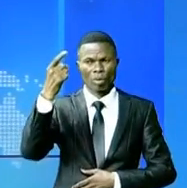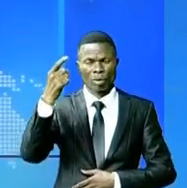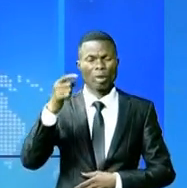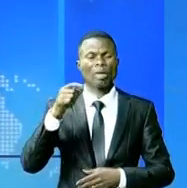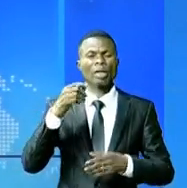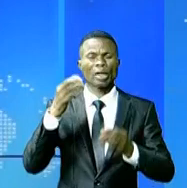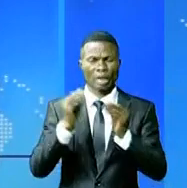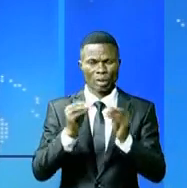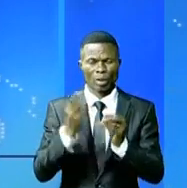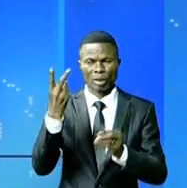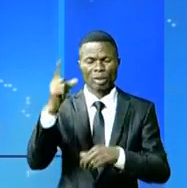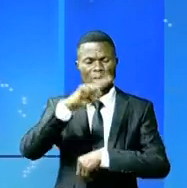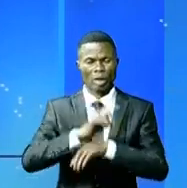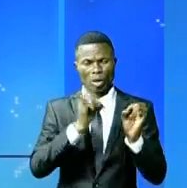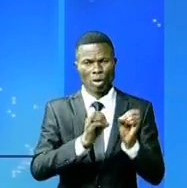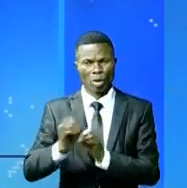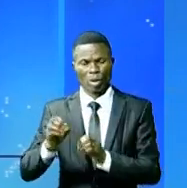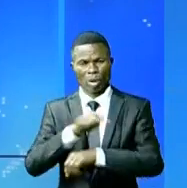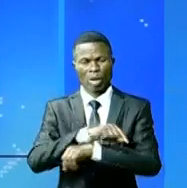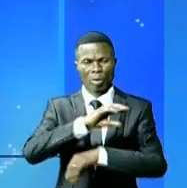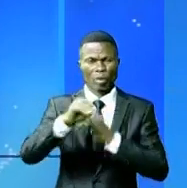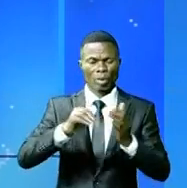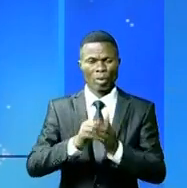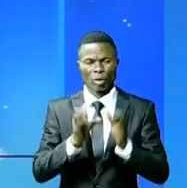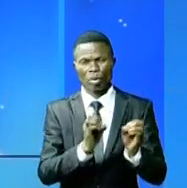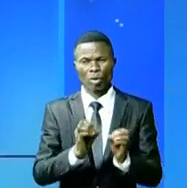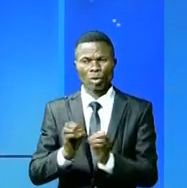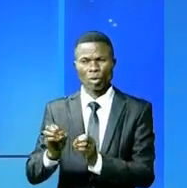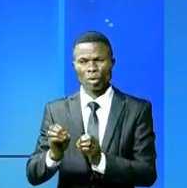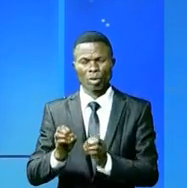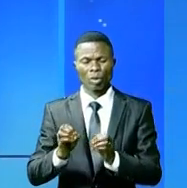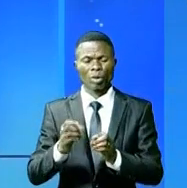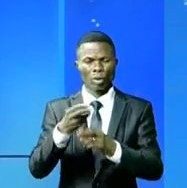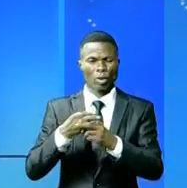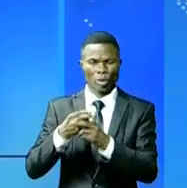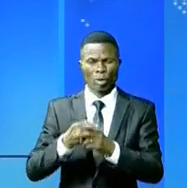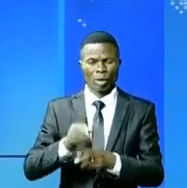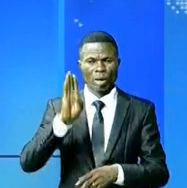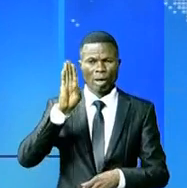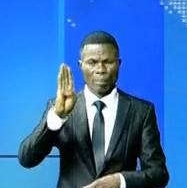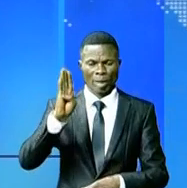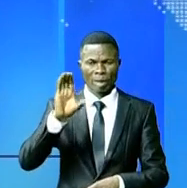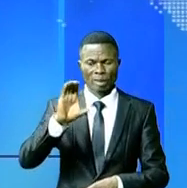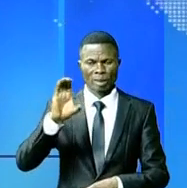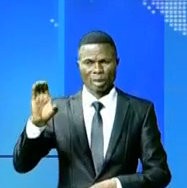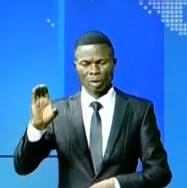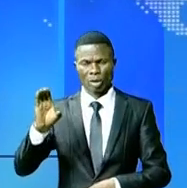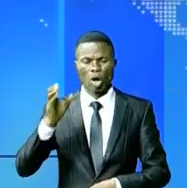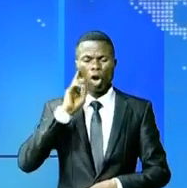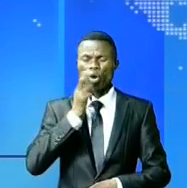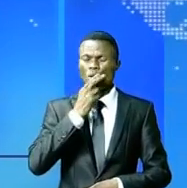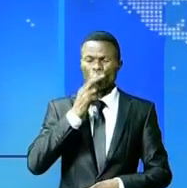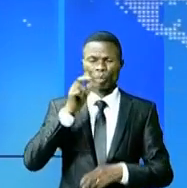de l'atelier de deux jours organisé par le Bureau central de coordination et de contrôle BCECO à Soulotani Hôtel.